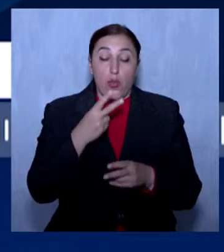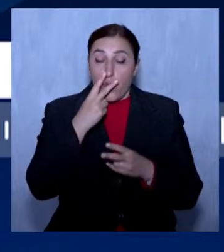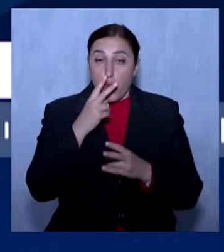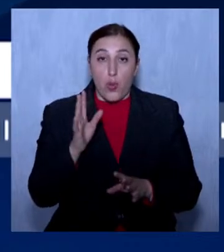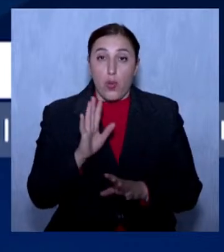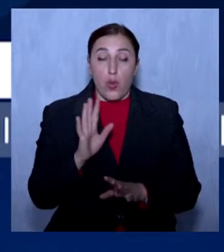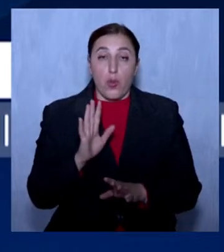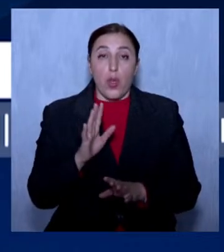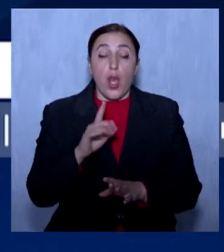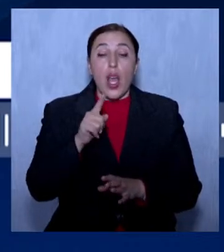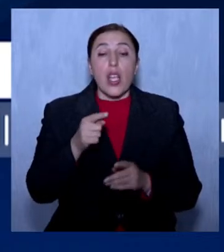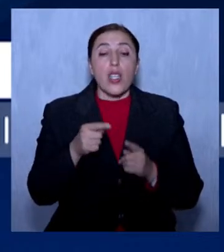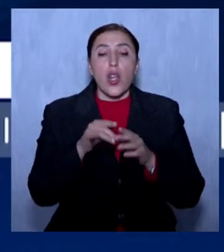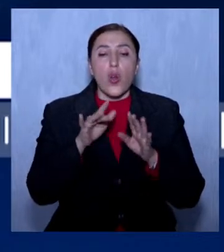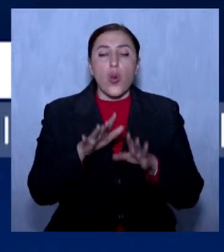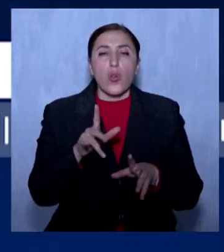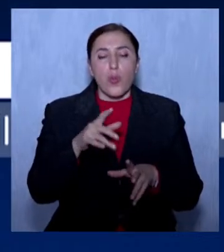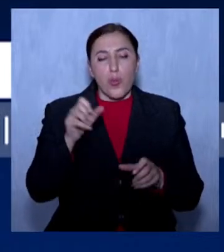ինձ հանդիպած